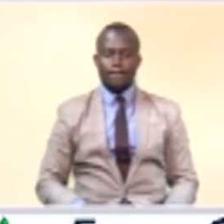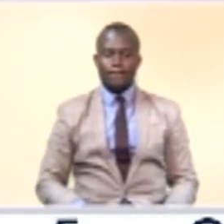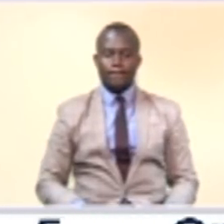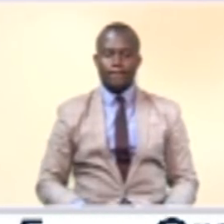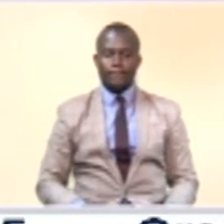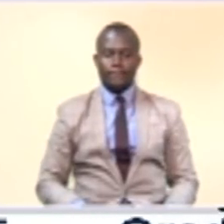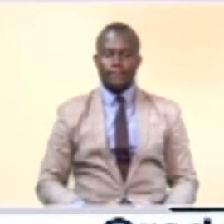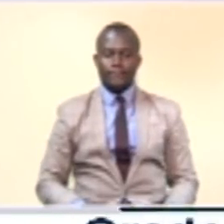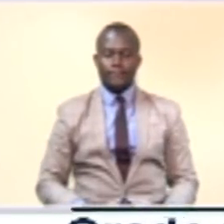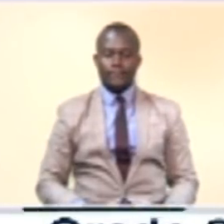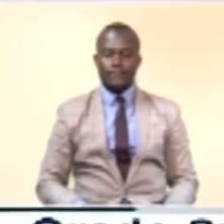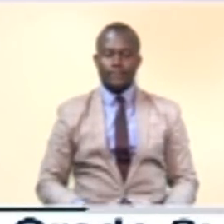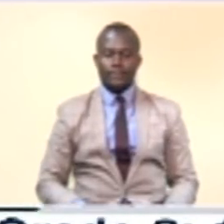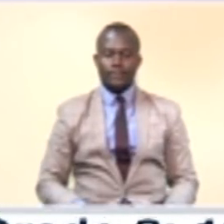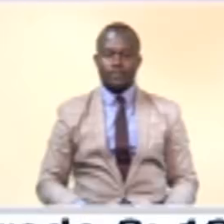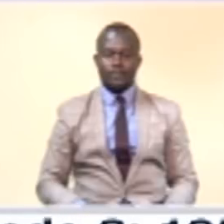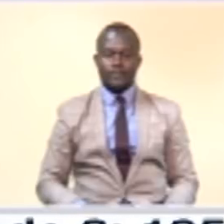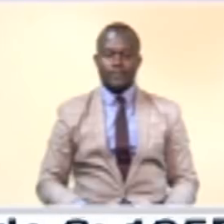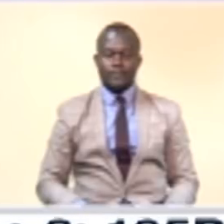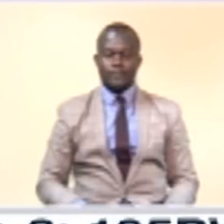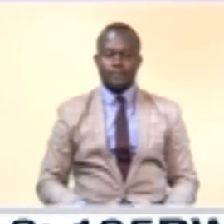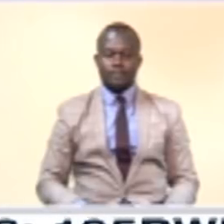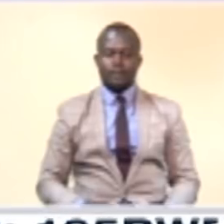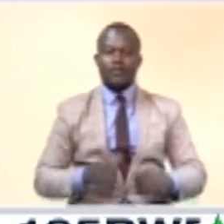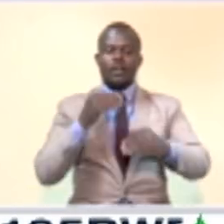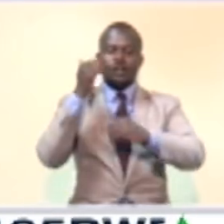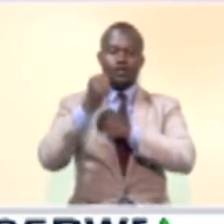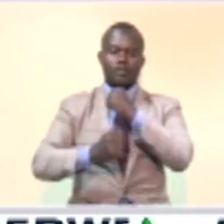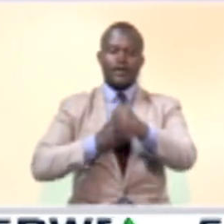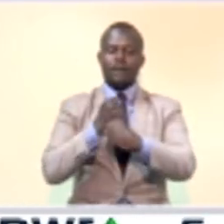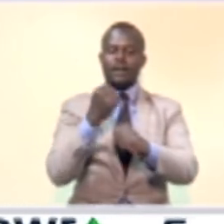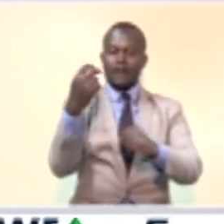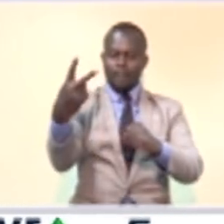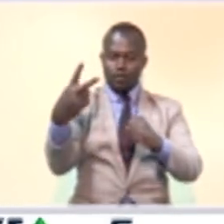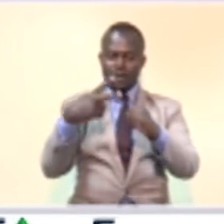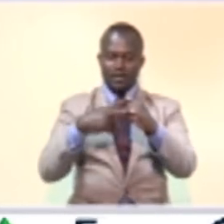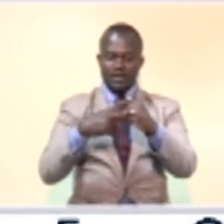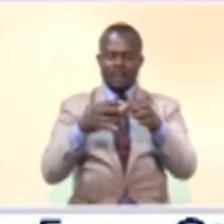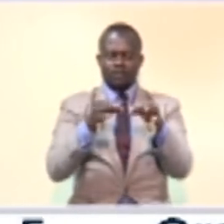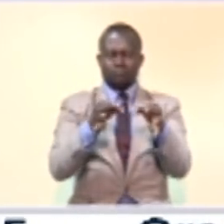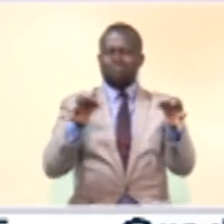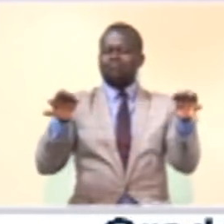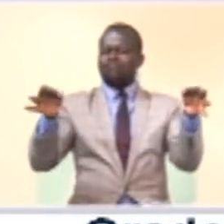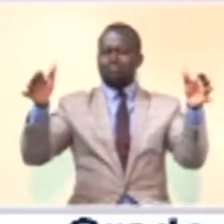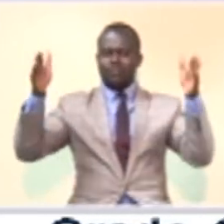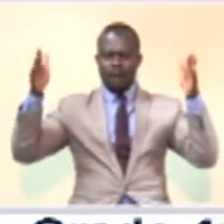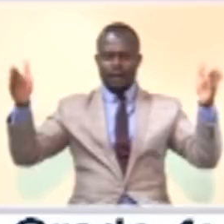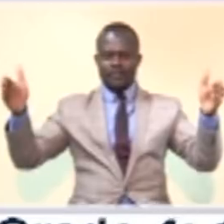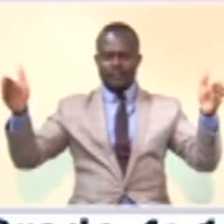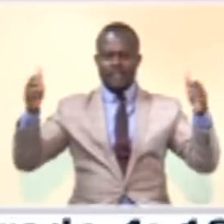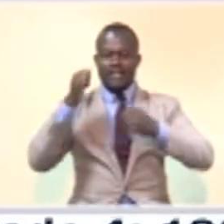27 années de distance amère se sont écoulées. Nyuma y'imyaka 27 y'intera ndende,